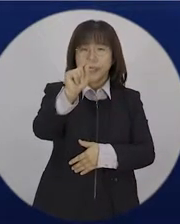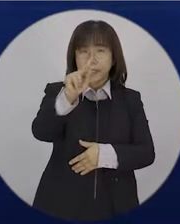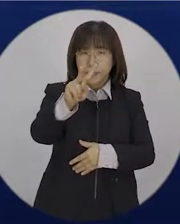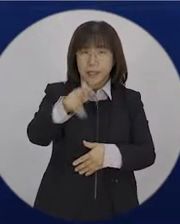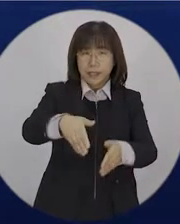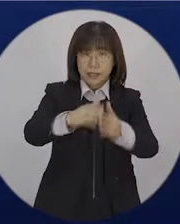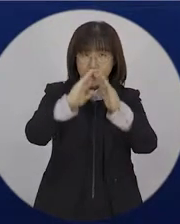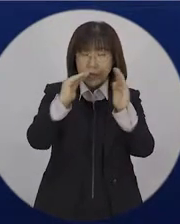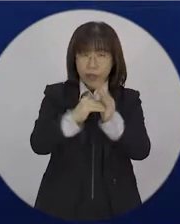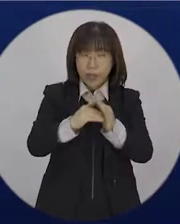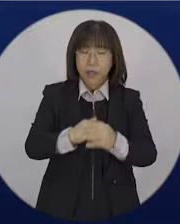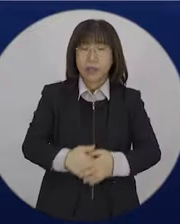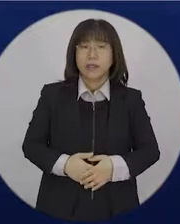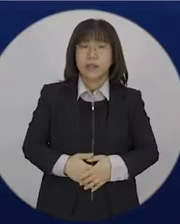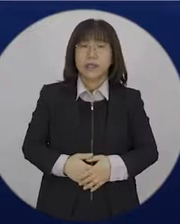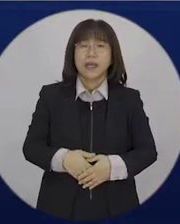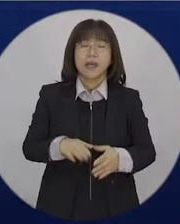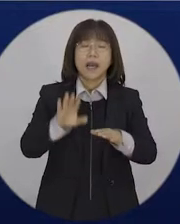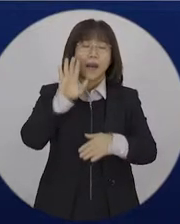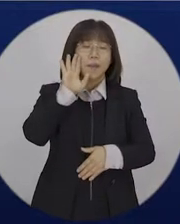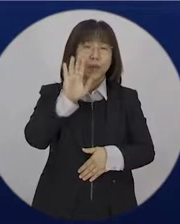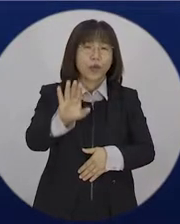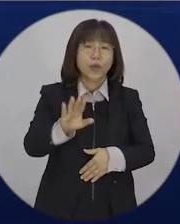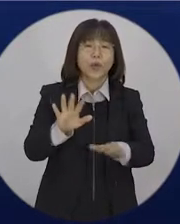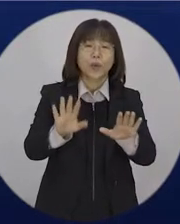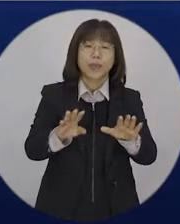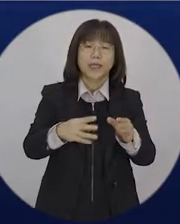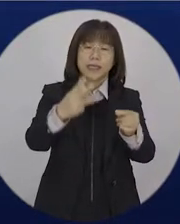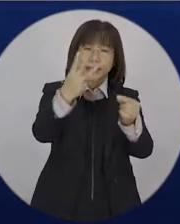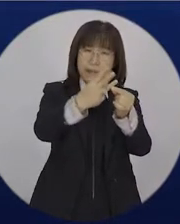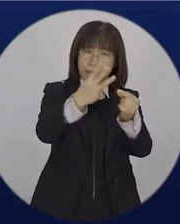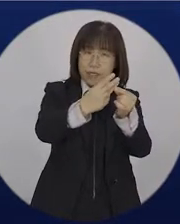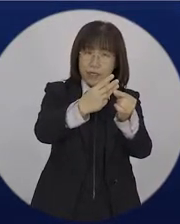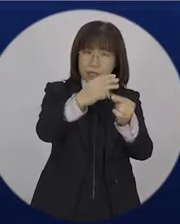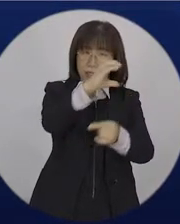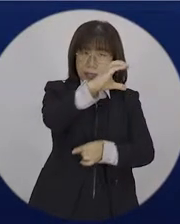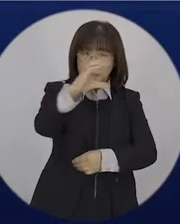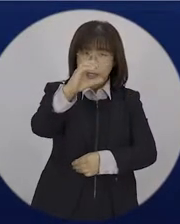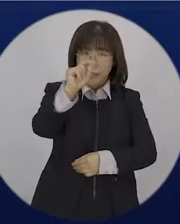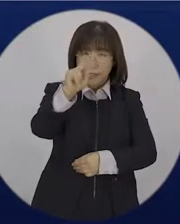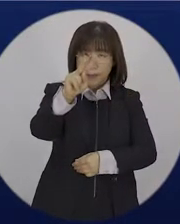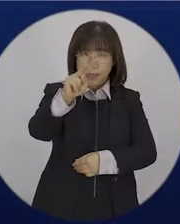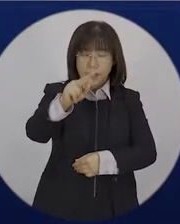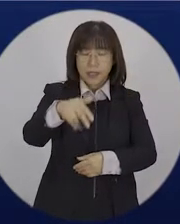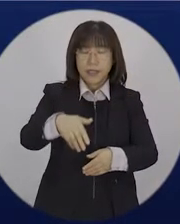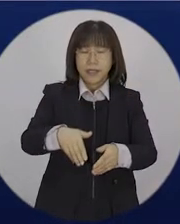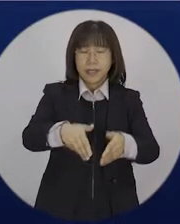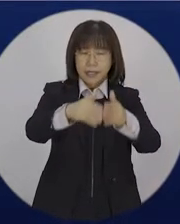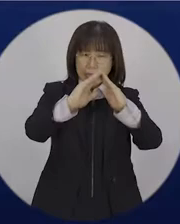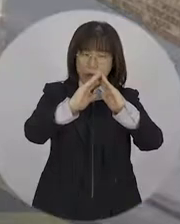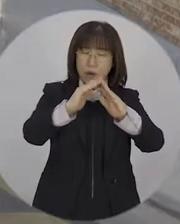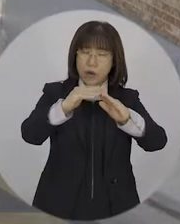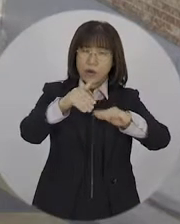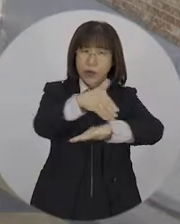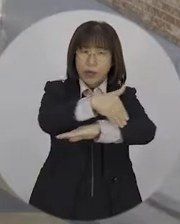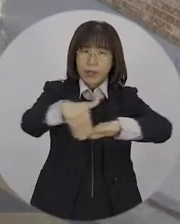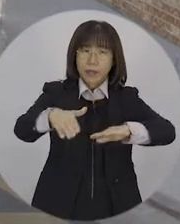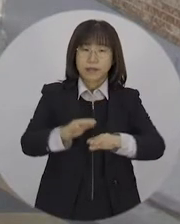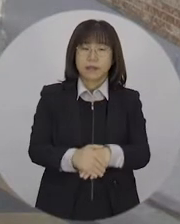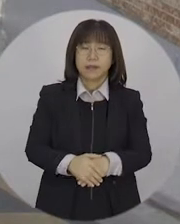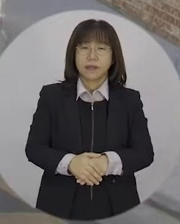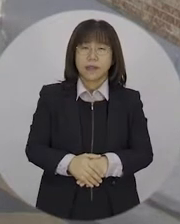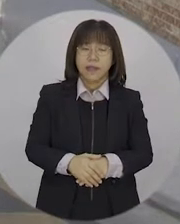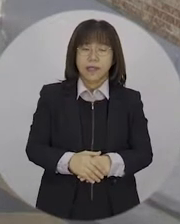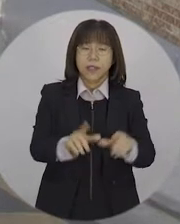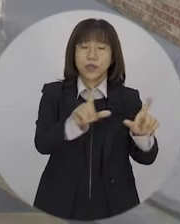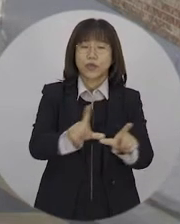왔는데요. 구가 연말까지 2021년 3차 CCTV 시스템 구축에 나섭니다. 구는